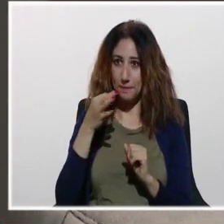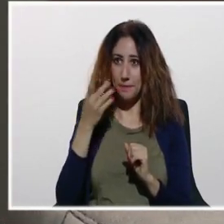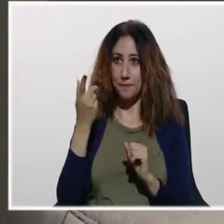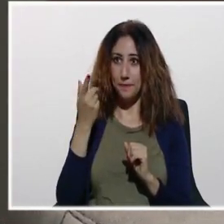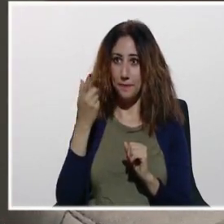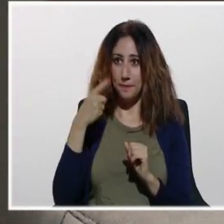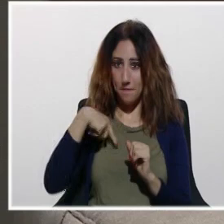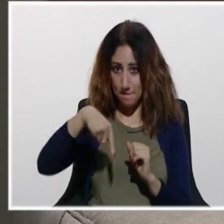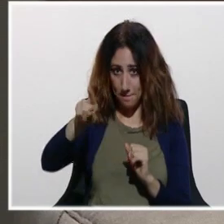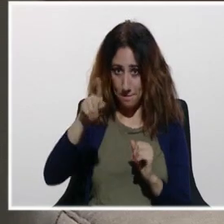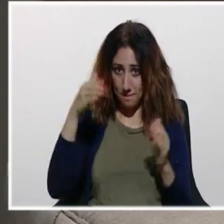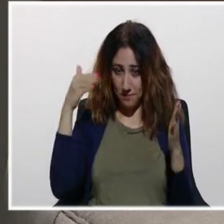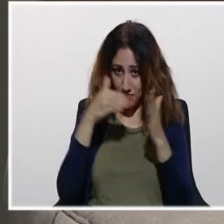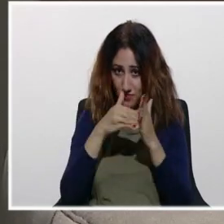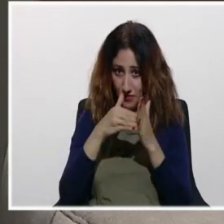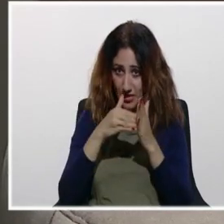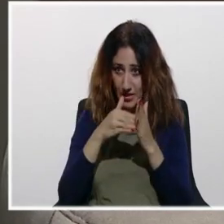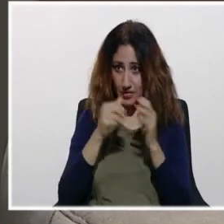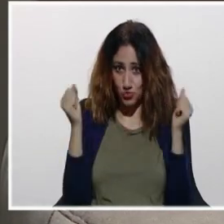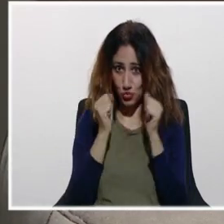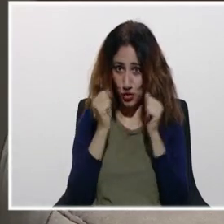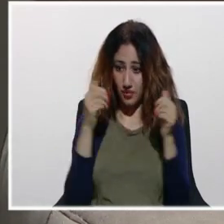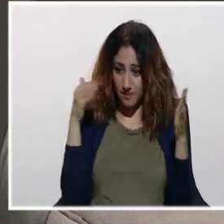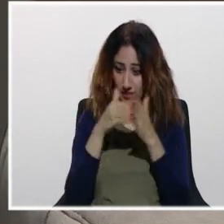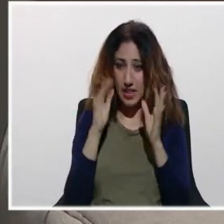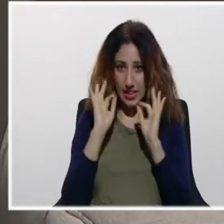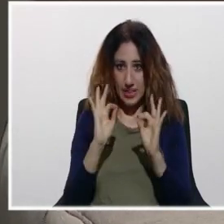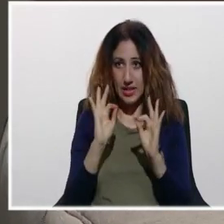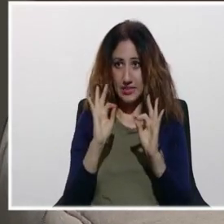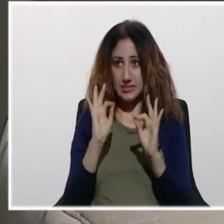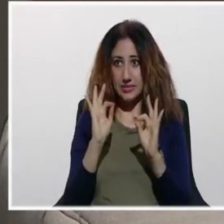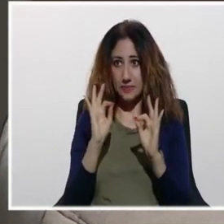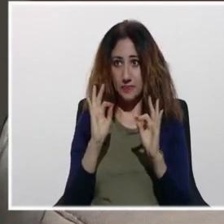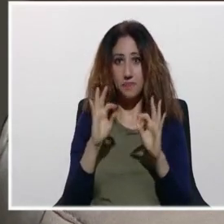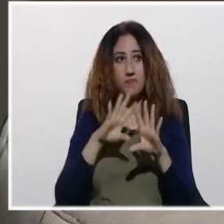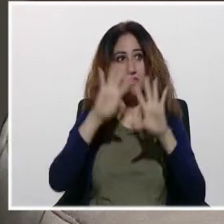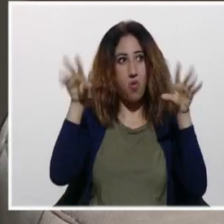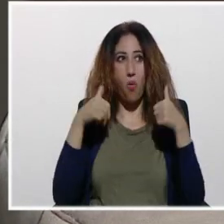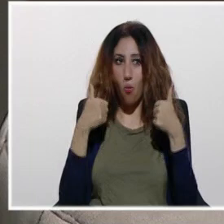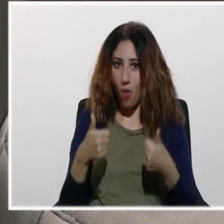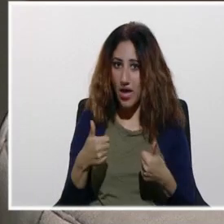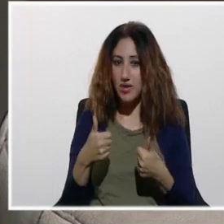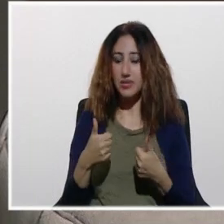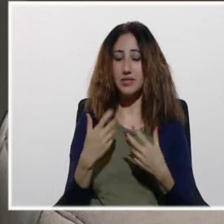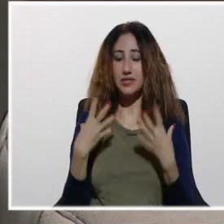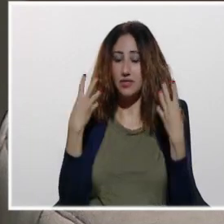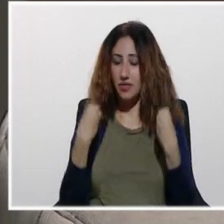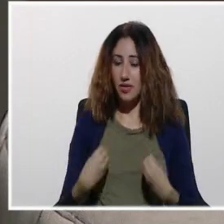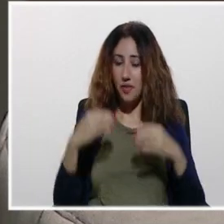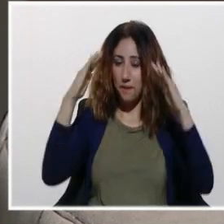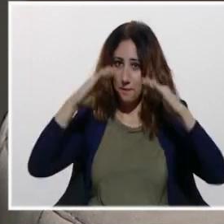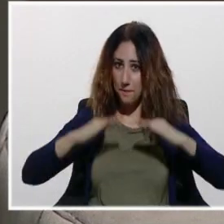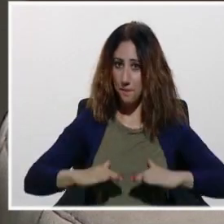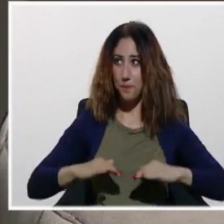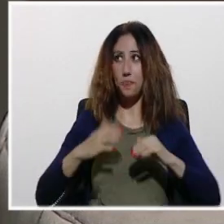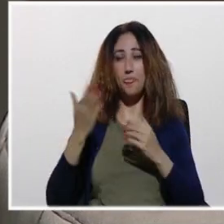على اخر الشتاء اللي احنا فيه ده الدنيا هتروق وهترجع زي